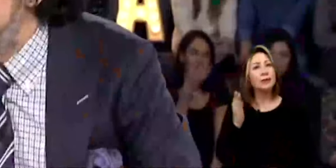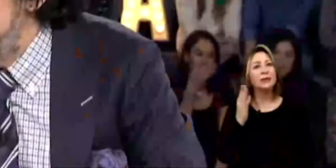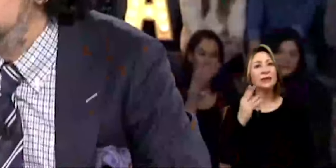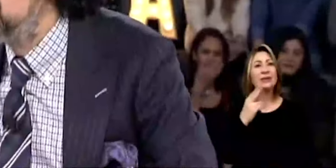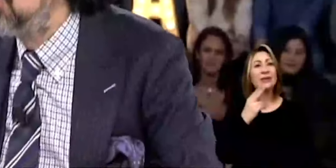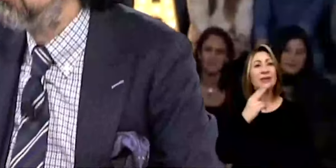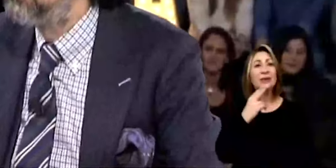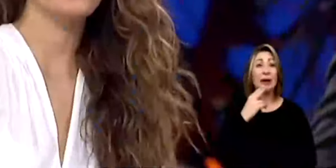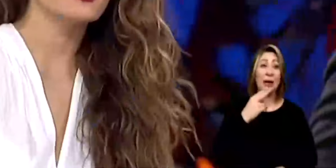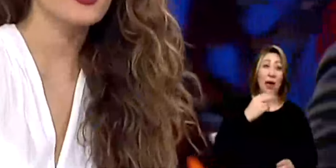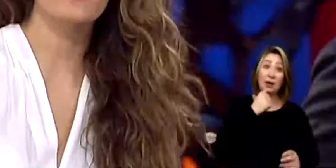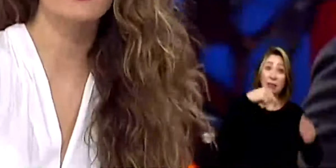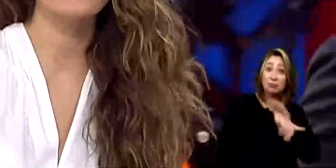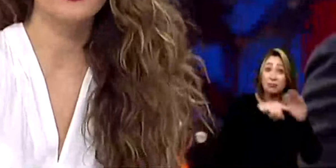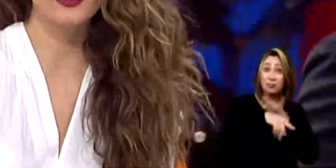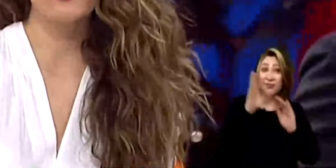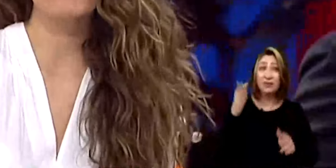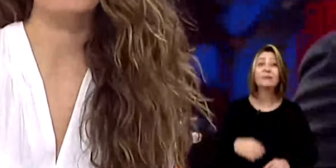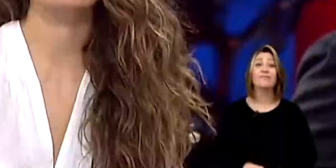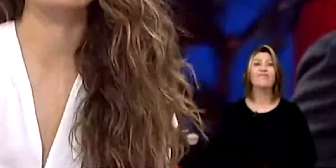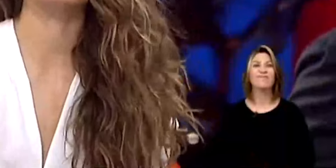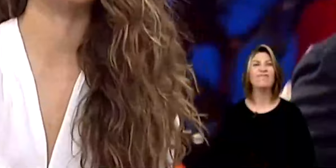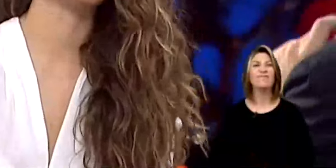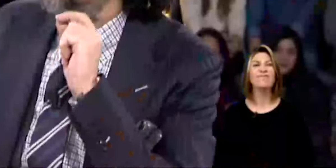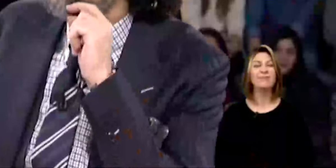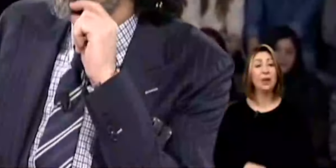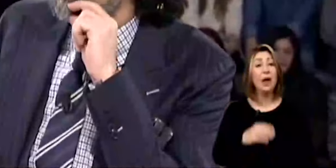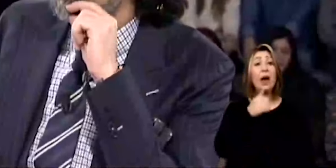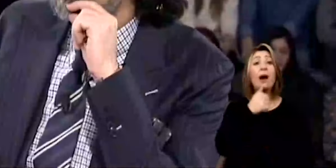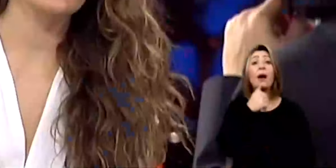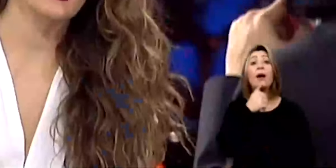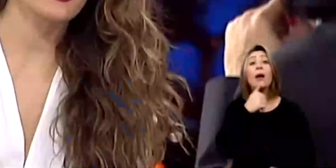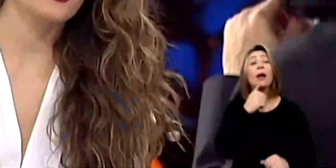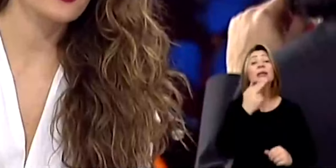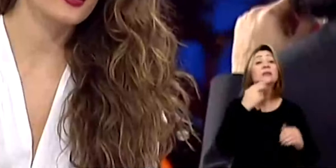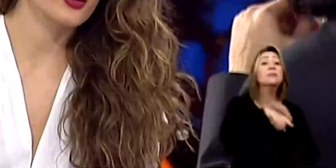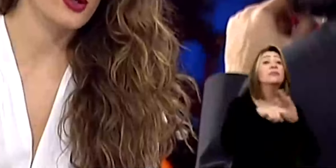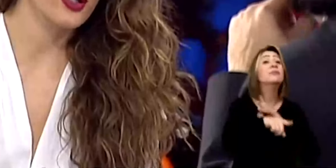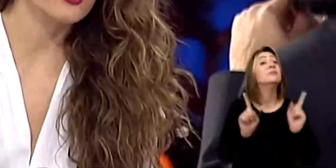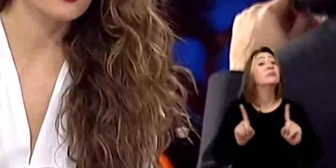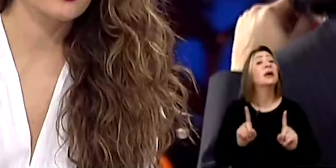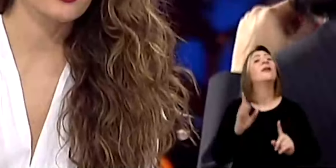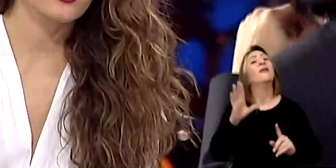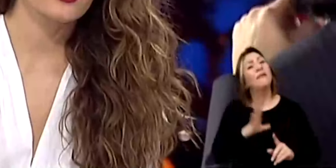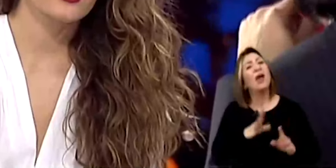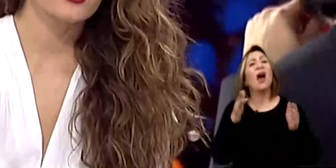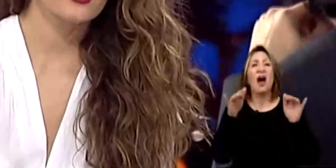Kadınlar aldatılıyor mu? Bence evet. Erkekler aldatılmıyor. Erkekler de aldatılıyor